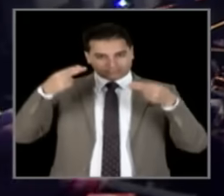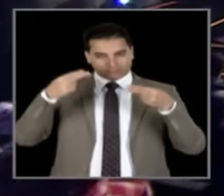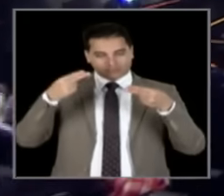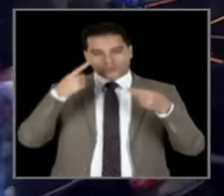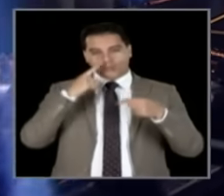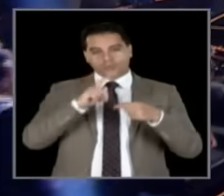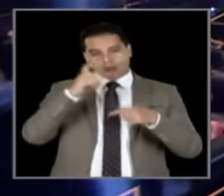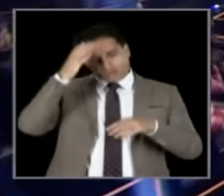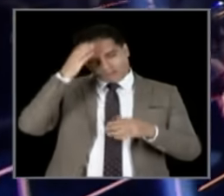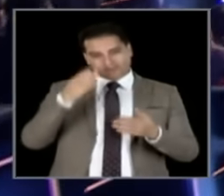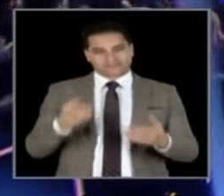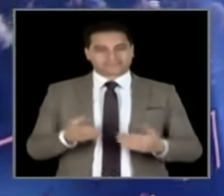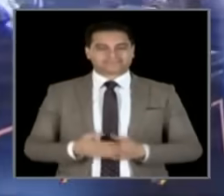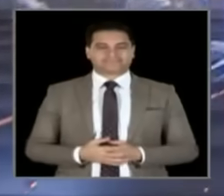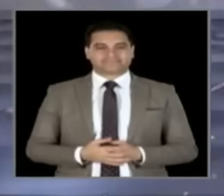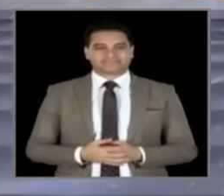والعباقرة.